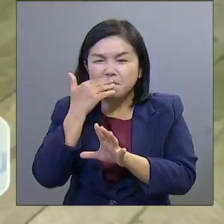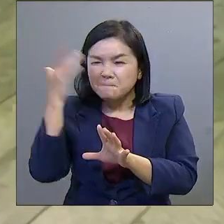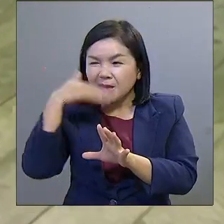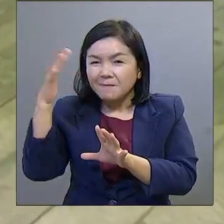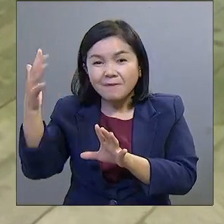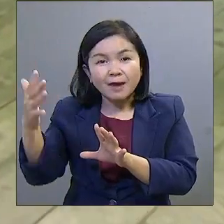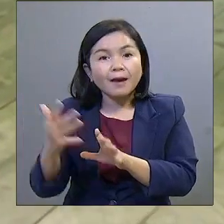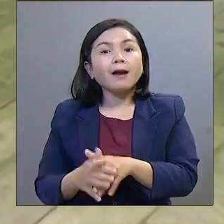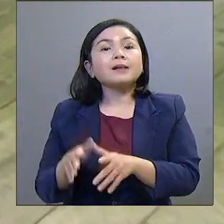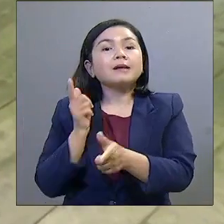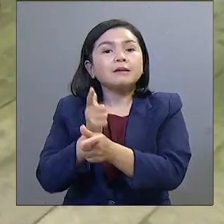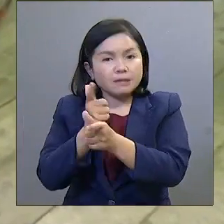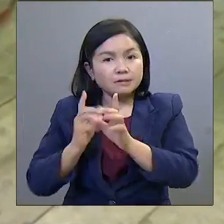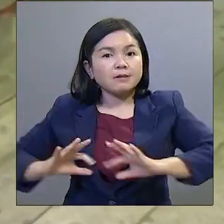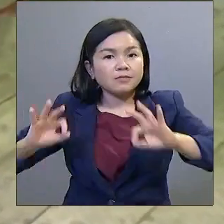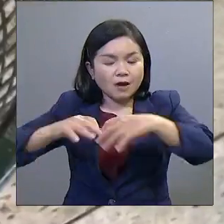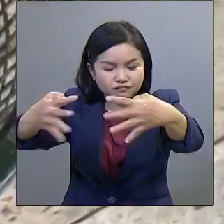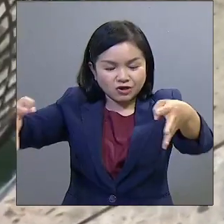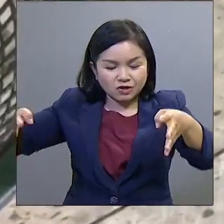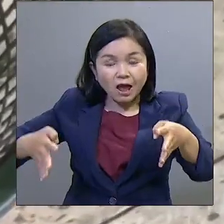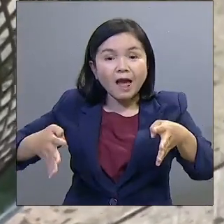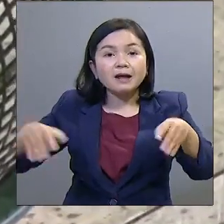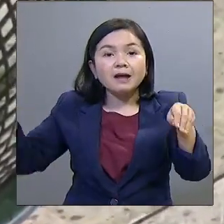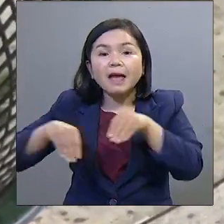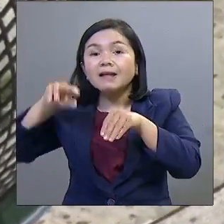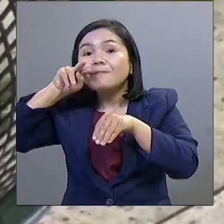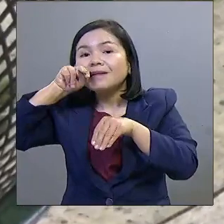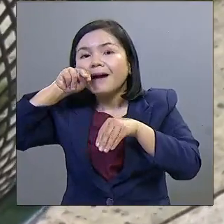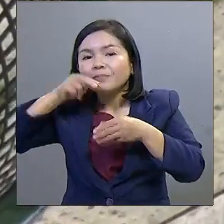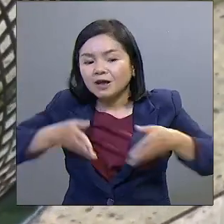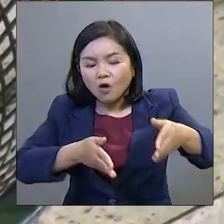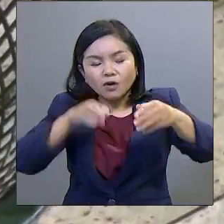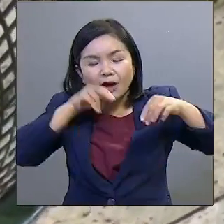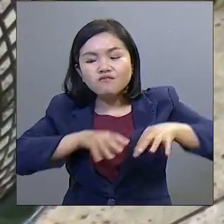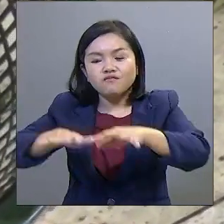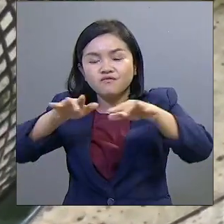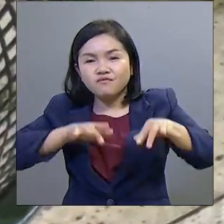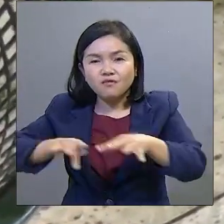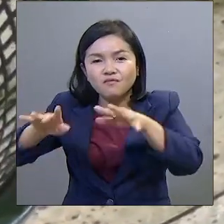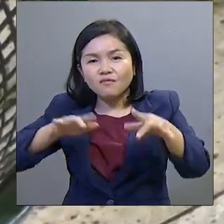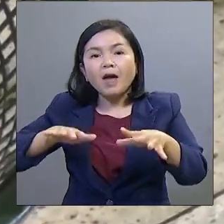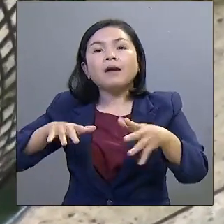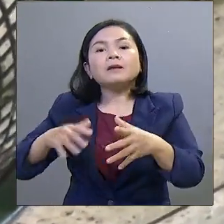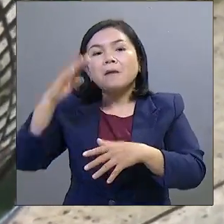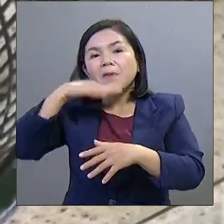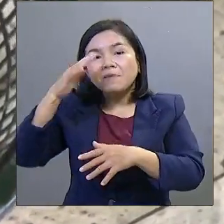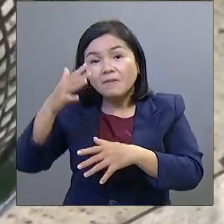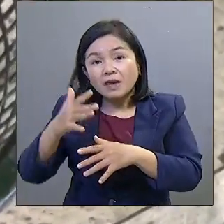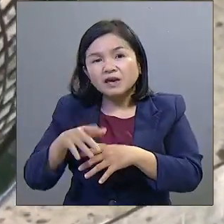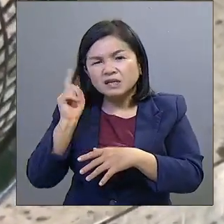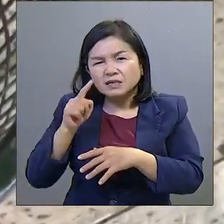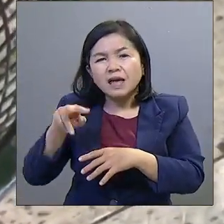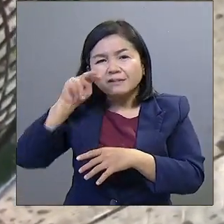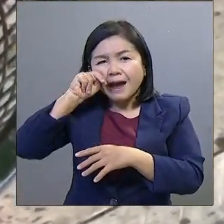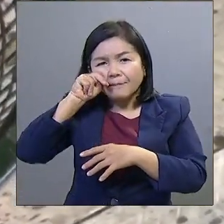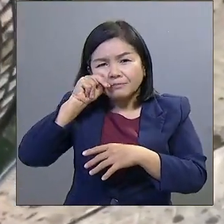าบริเวณเลี้ยงก็สำคัญนะต้องไปเลี้ยงที่ริมฝั่งแม่น้ำตรังเพราะว่าน้ำเนี่ยไหลผ่านตลอดเวลาไม่ได้น้ำนิ่งไง ปกติปลาแม่น้ำจะต้องคาวนี่แปลกเน